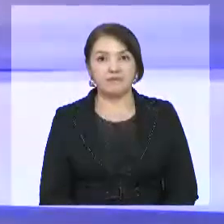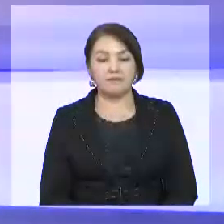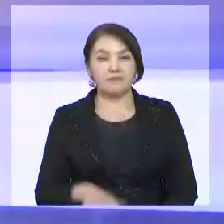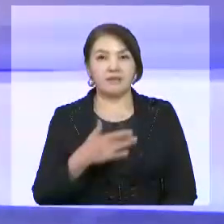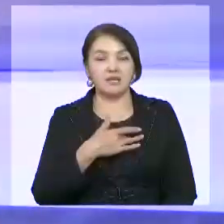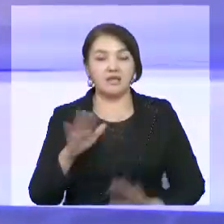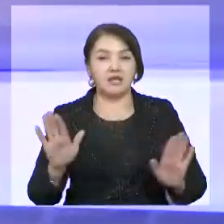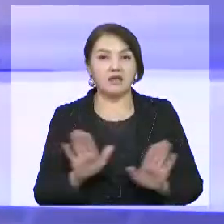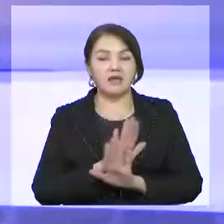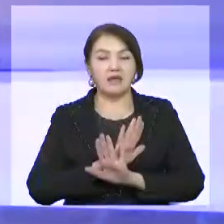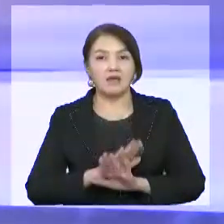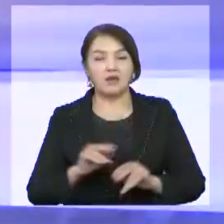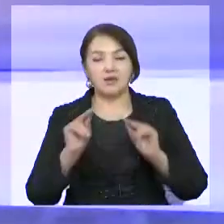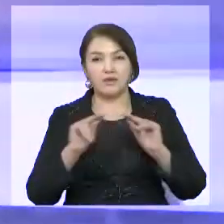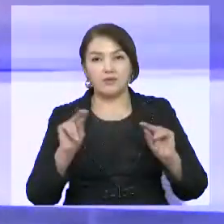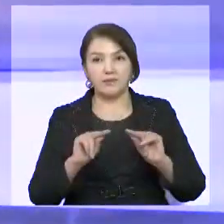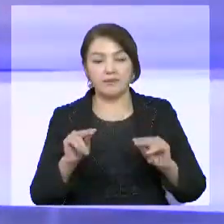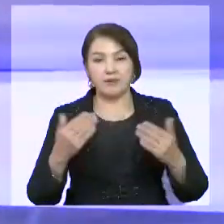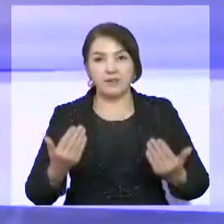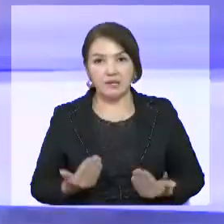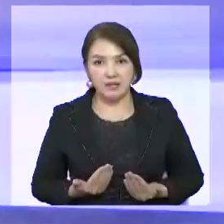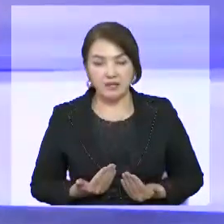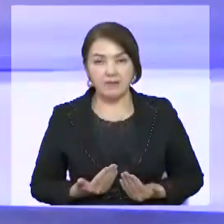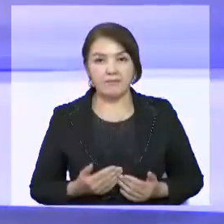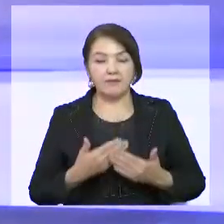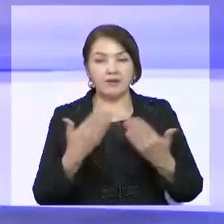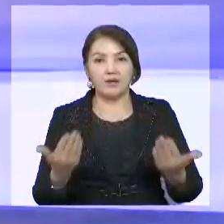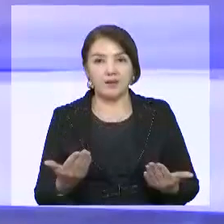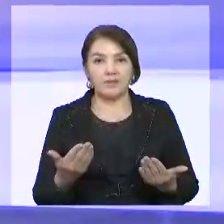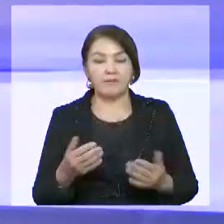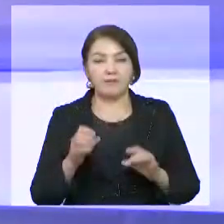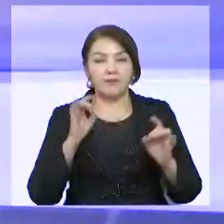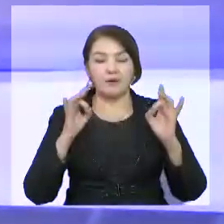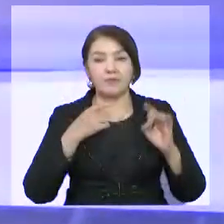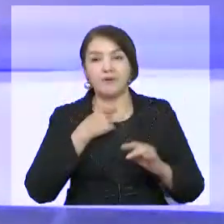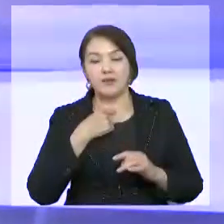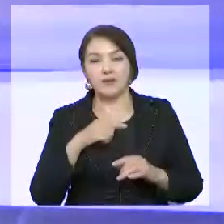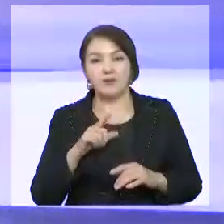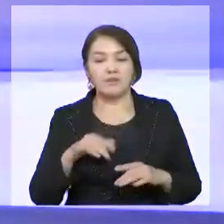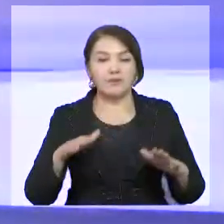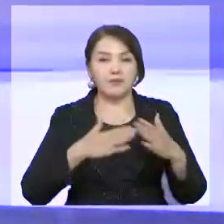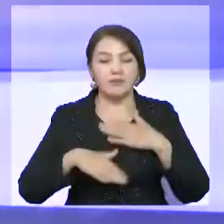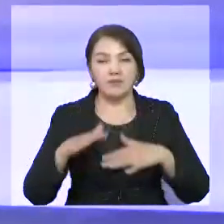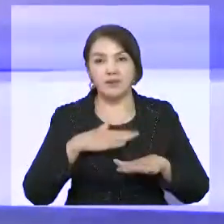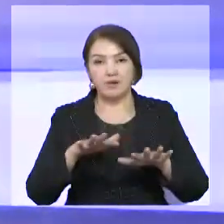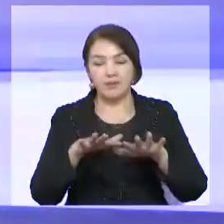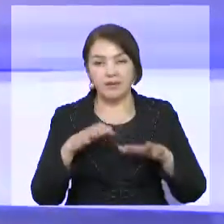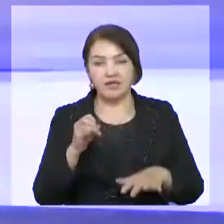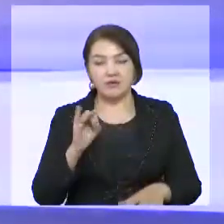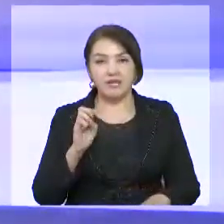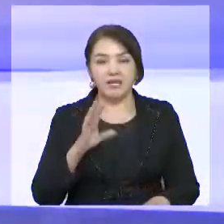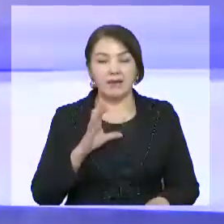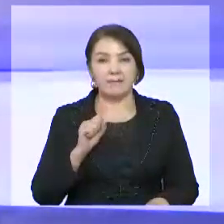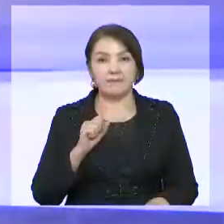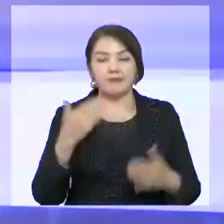Жүрегін ән тербеген ұстаз, тұтас ғұмырын ұстаздыққа арнап, бүгінде бұлбұл дауысымен көрермен қуантып жүрген Күләш